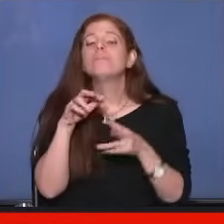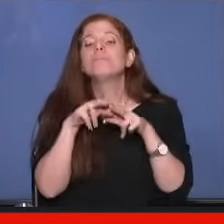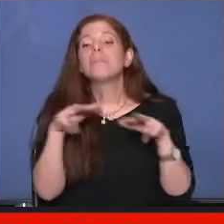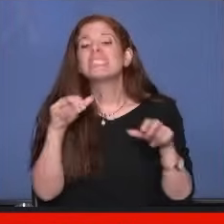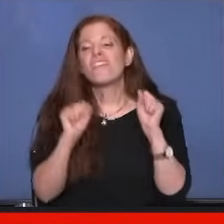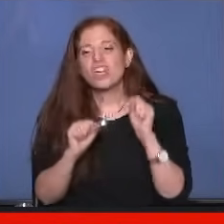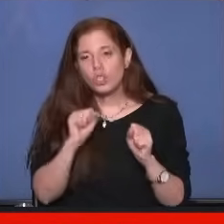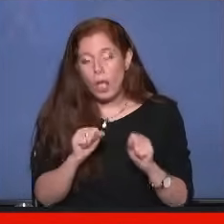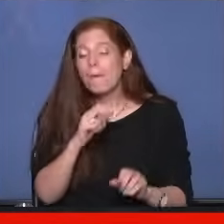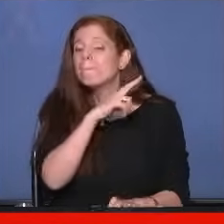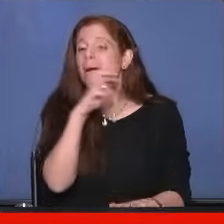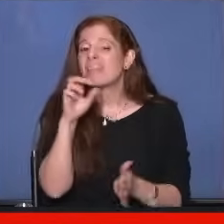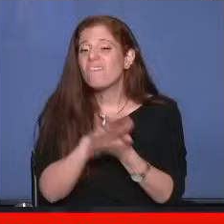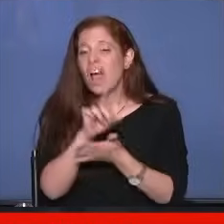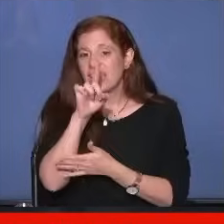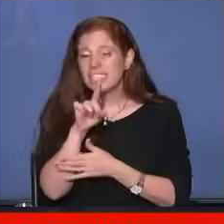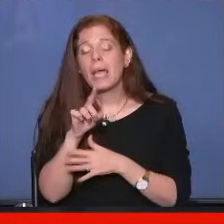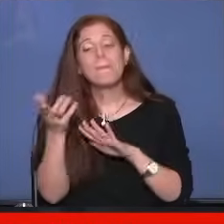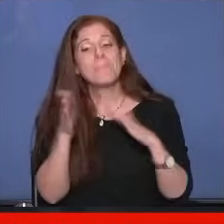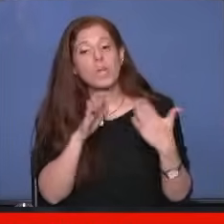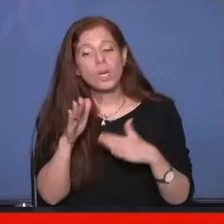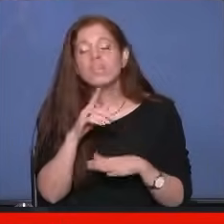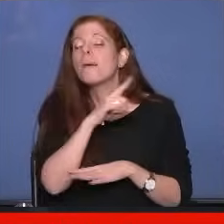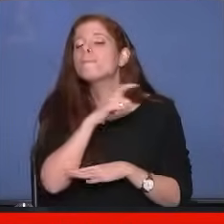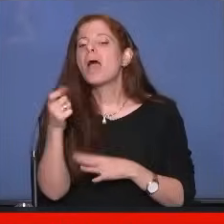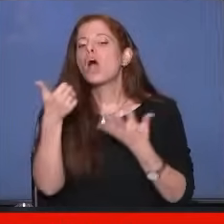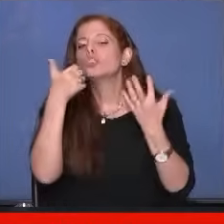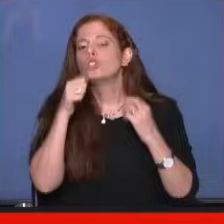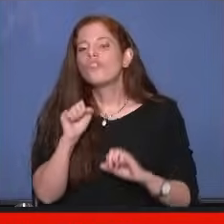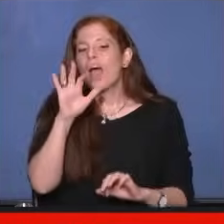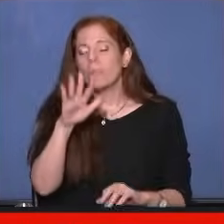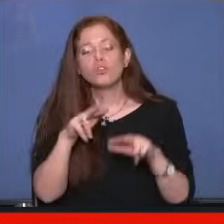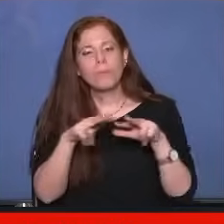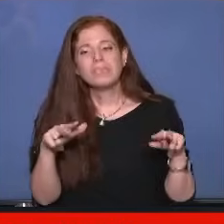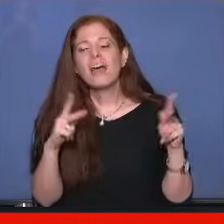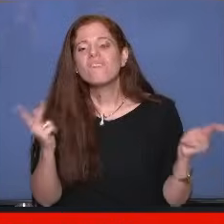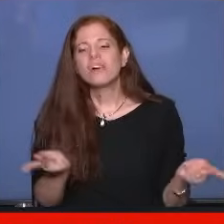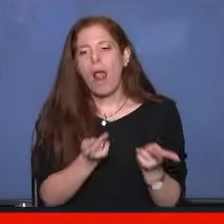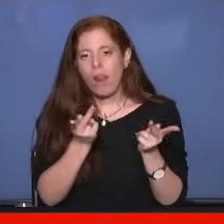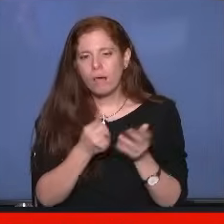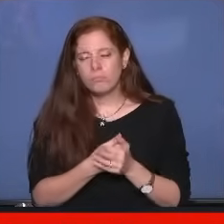קשה, 211 בינוני ו-165 במצב קל.